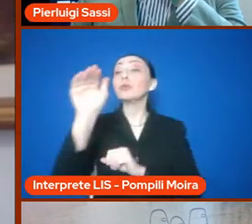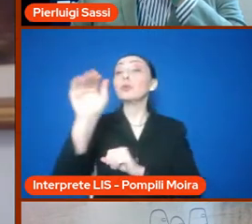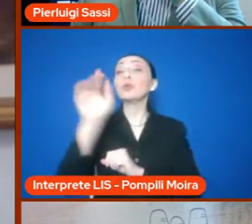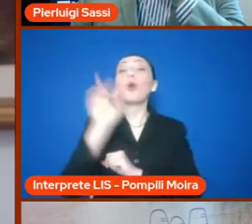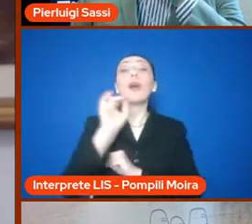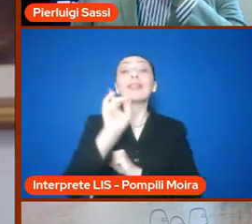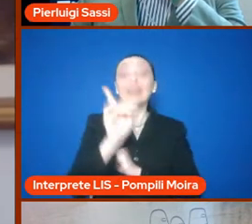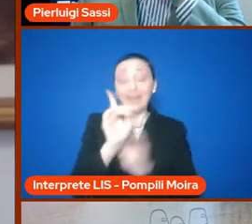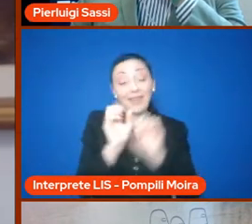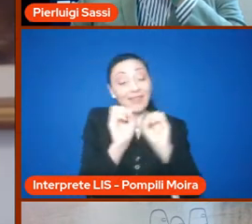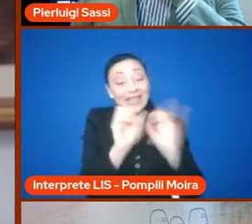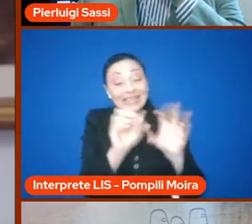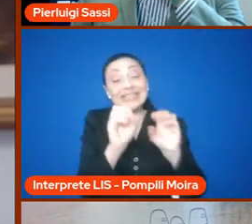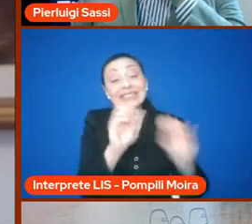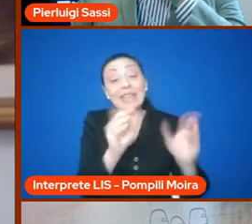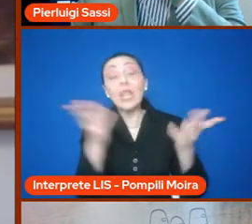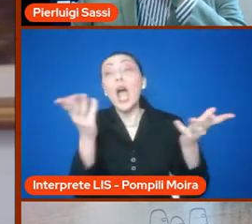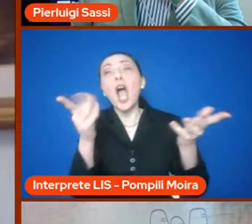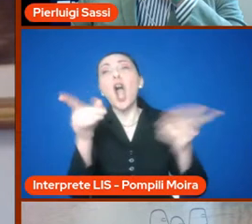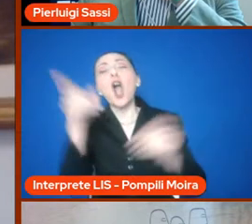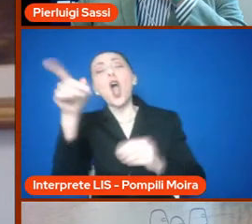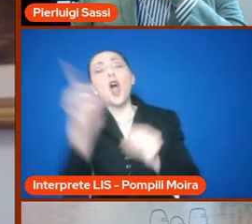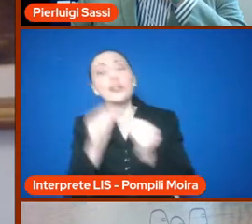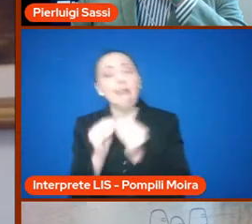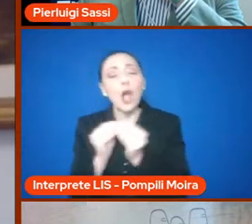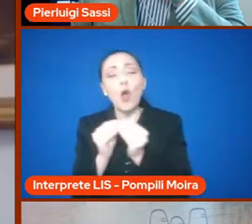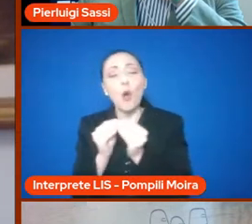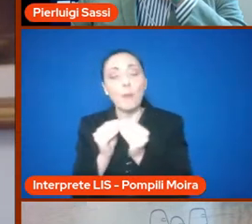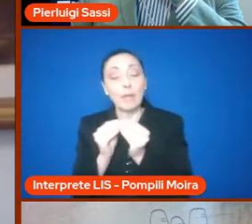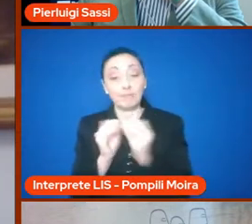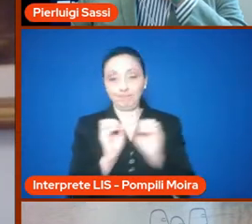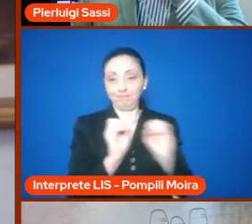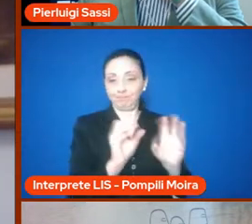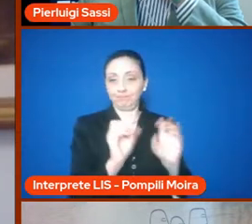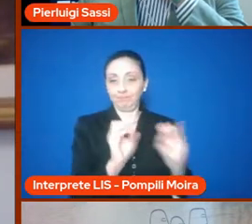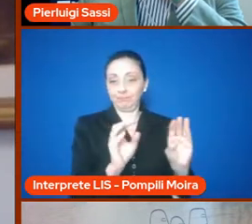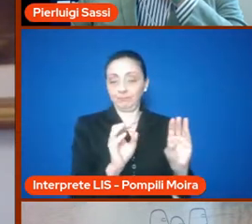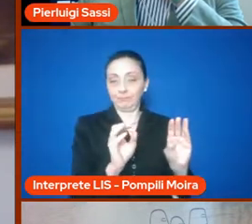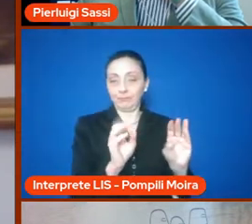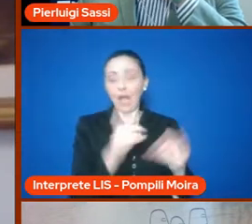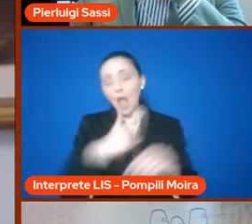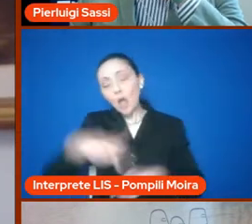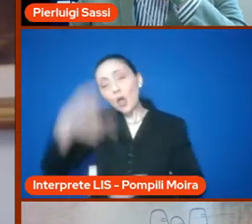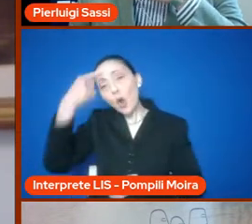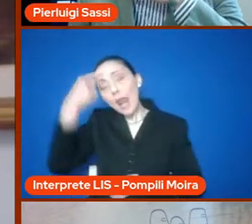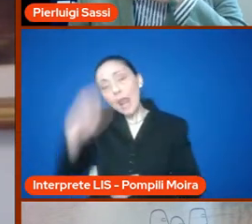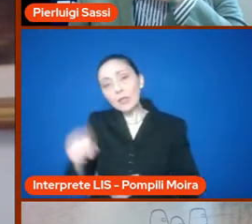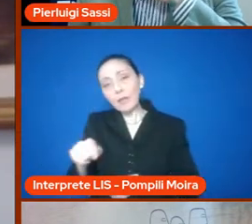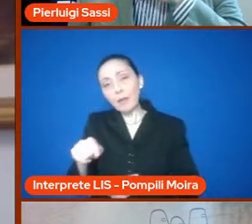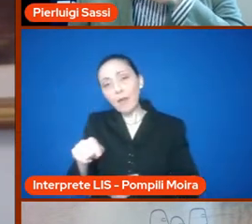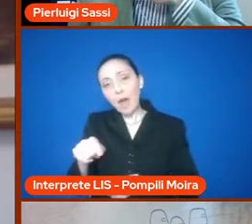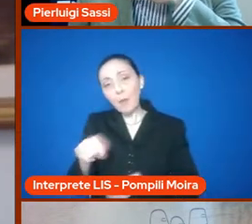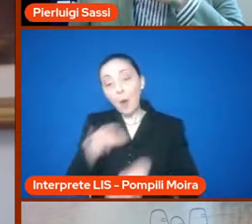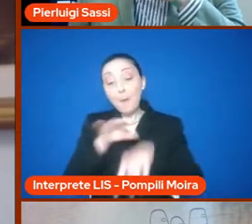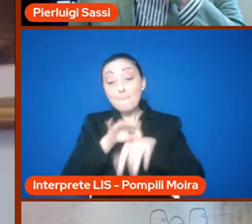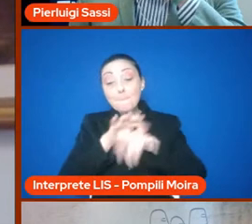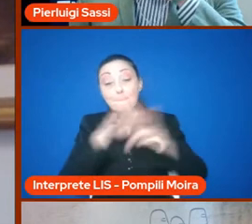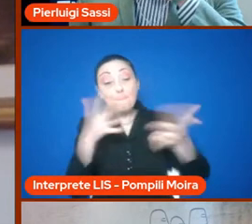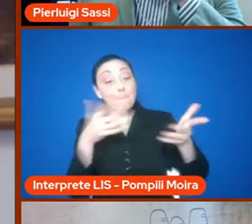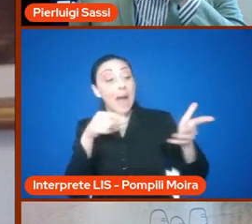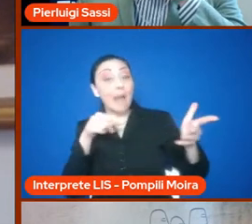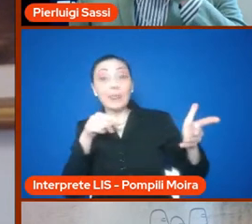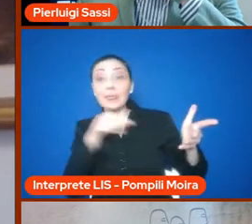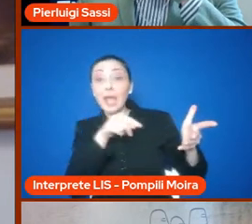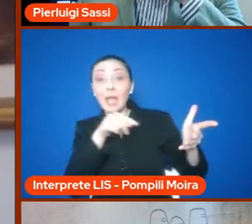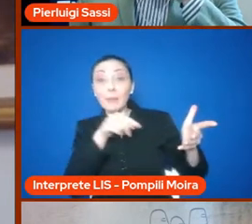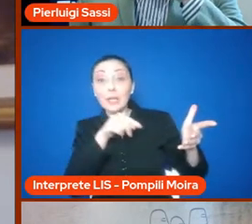Perché sapevamo già che questa pandemia avrebbe influito in modo drammatico sulla visione del futuro delle